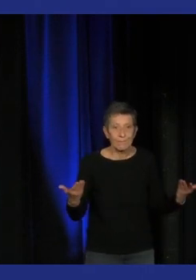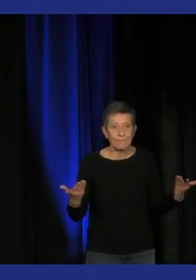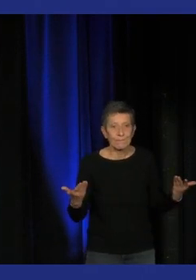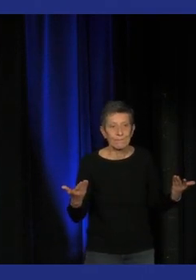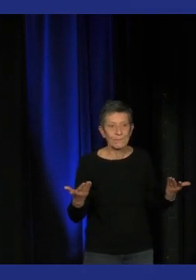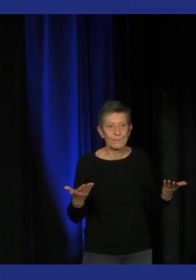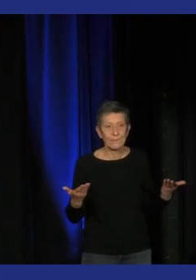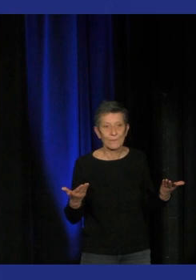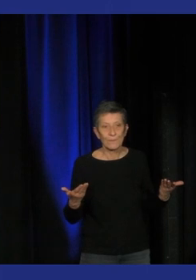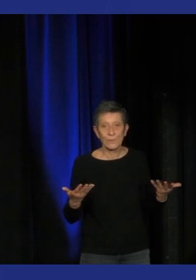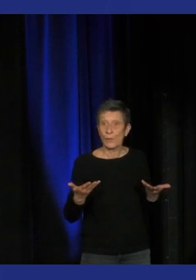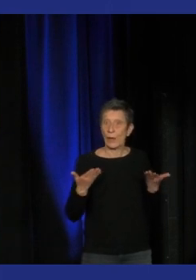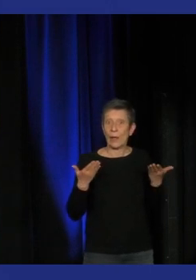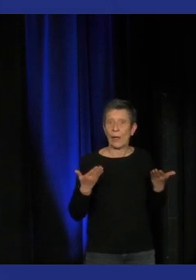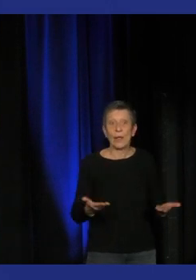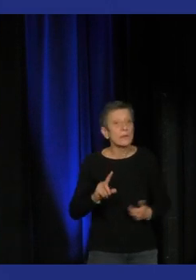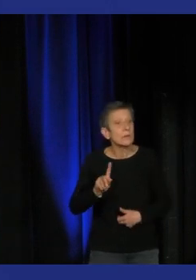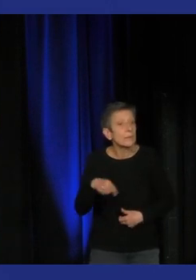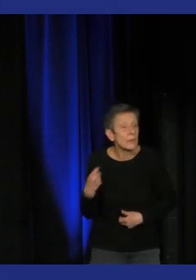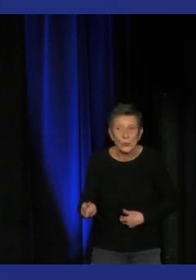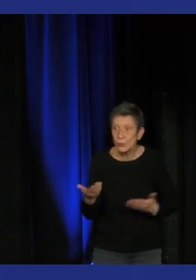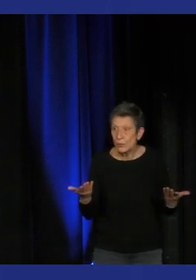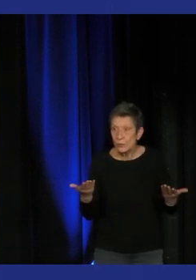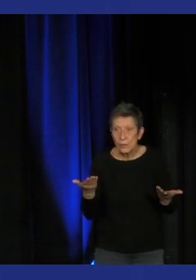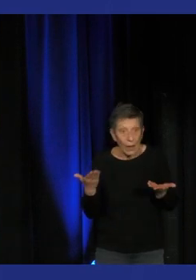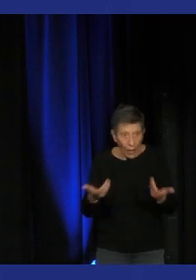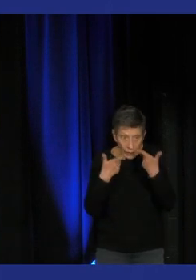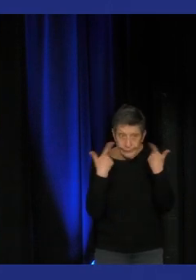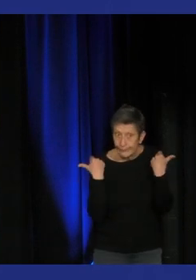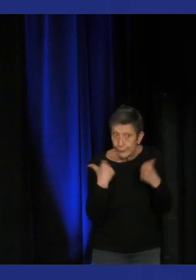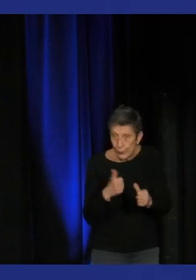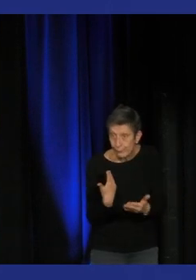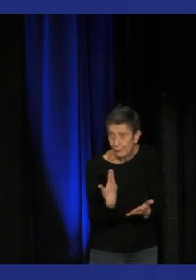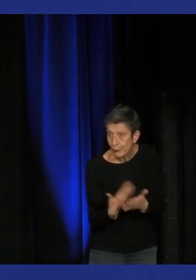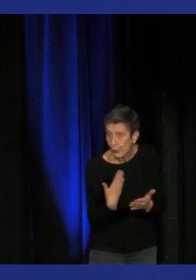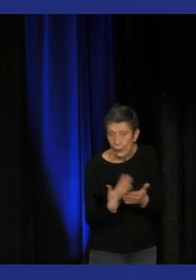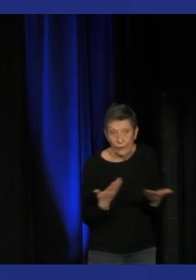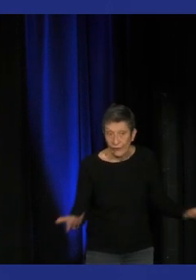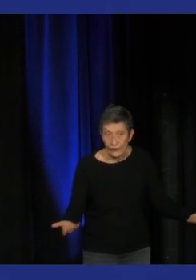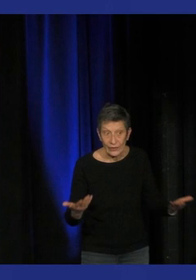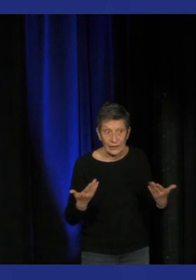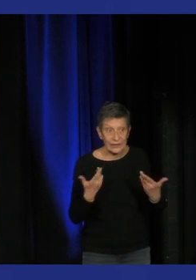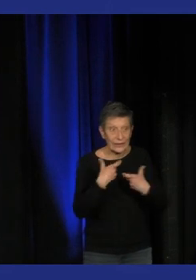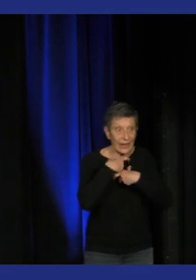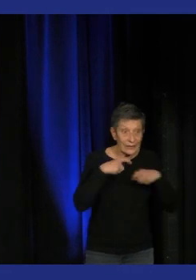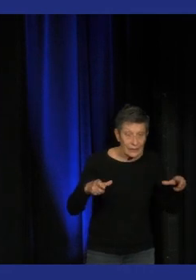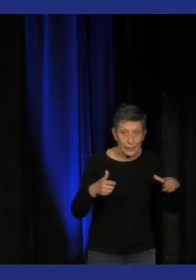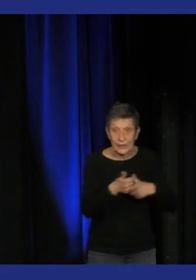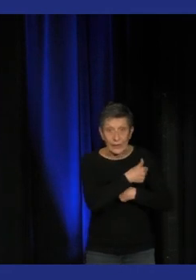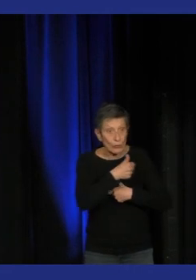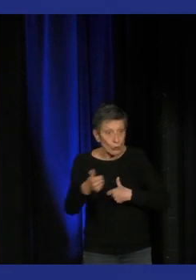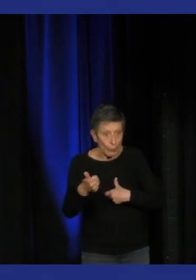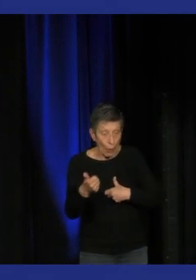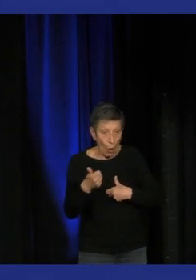point, si on est focalisé sur des techniques d'inclusivité qui rendre invisible le